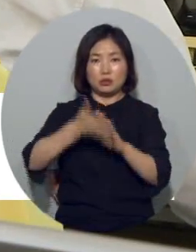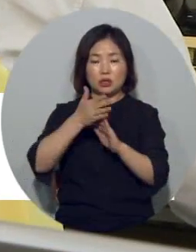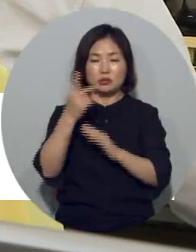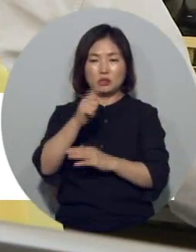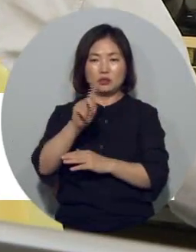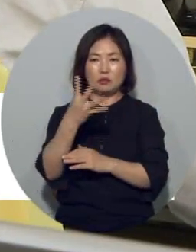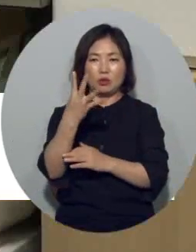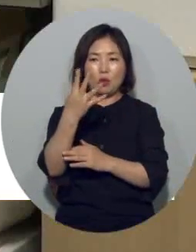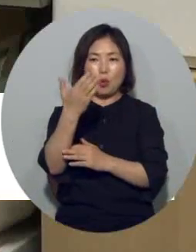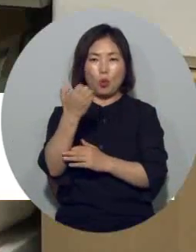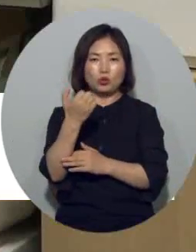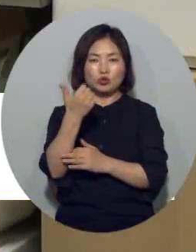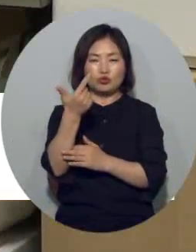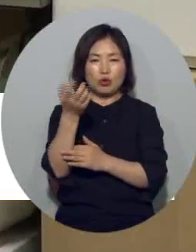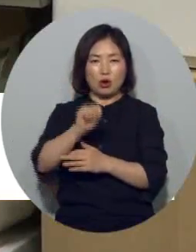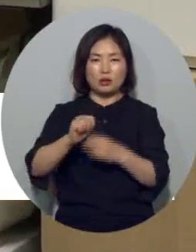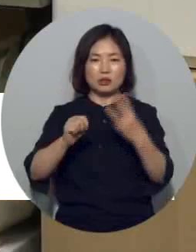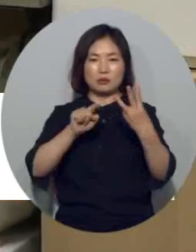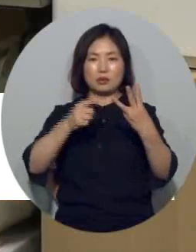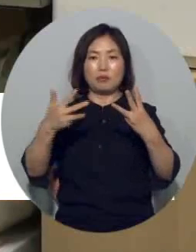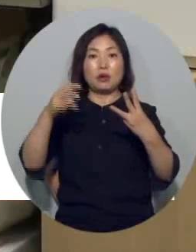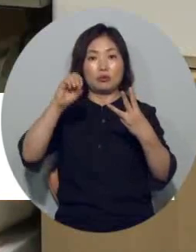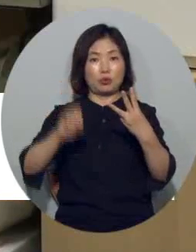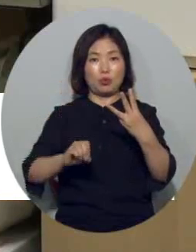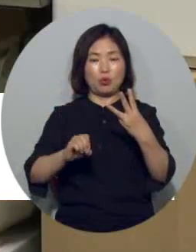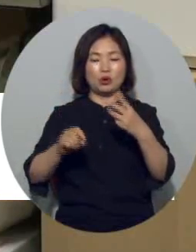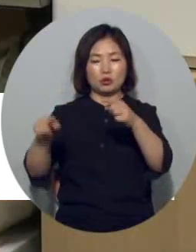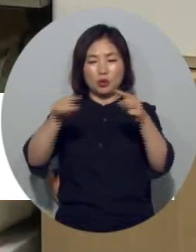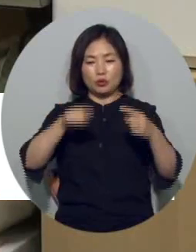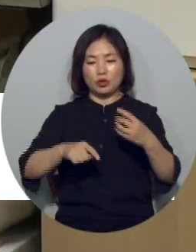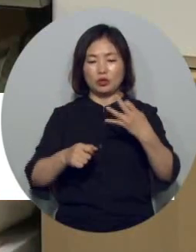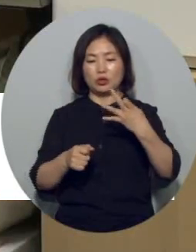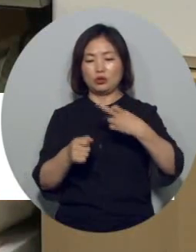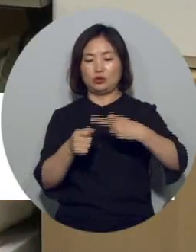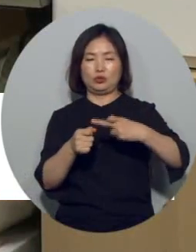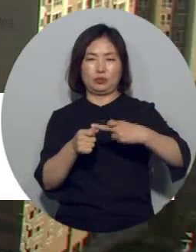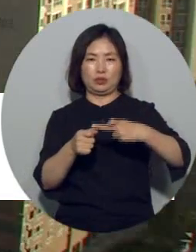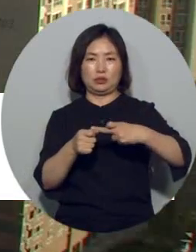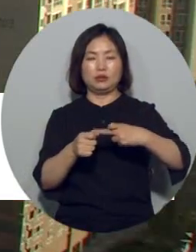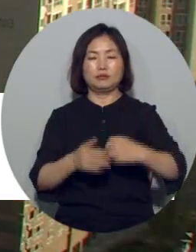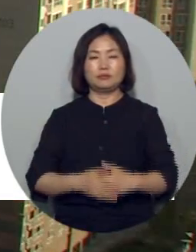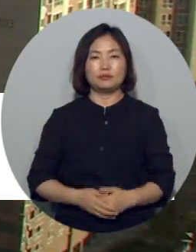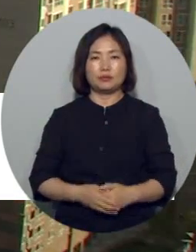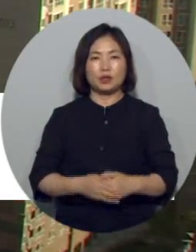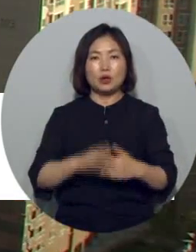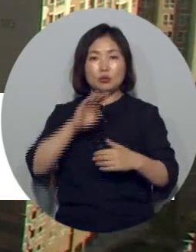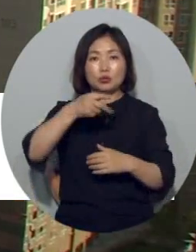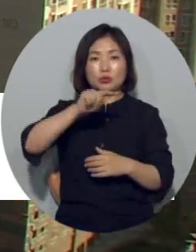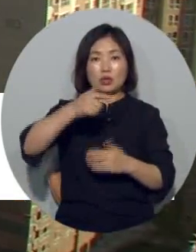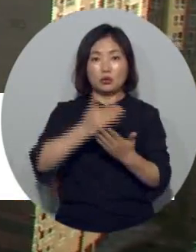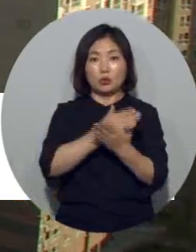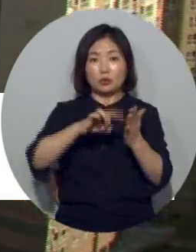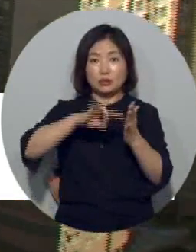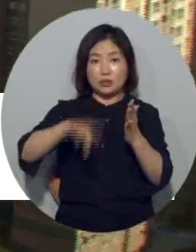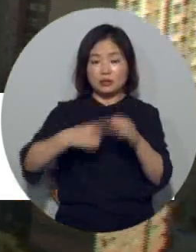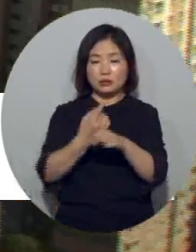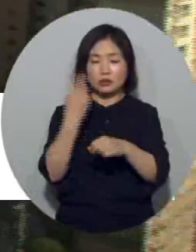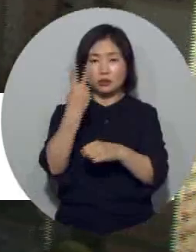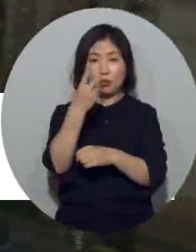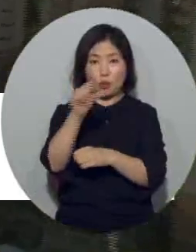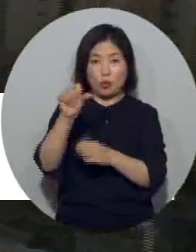1259 억원 전체의 3.8% 로 전국 열 두번째 그쳤습니다 부동산 교부세 는 지난